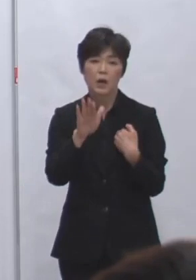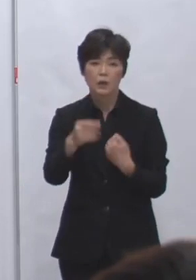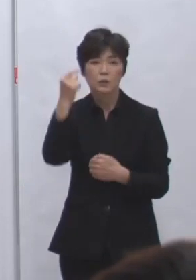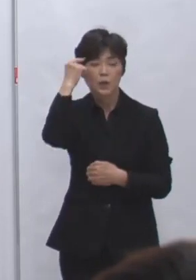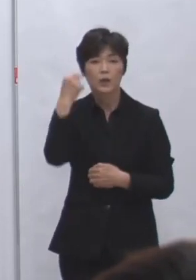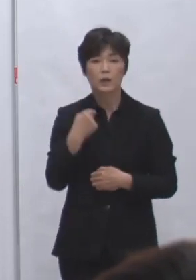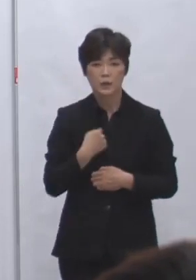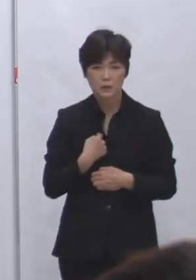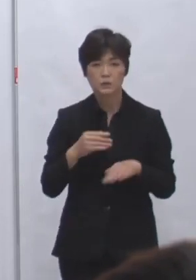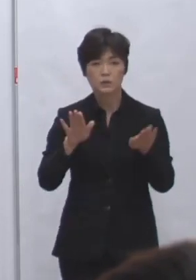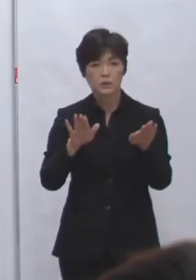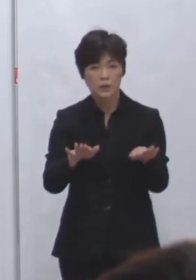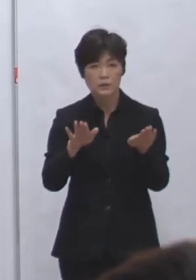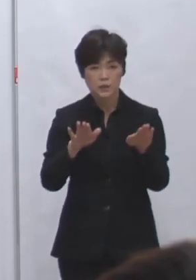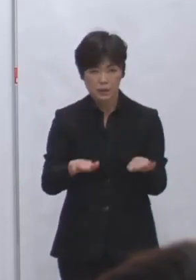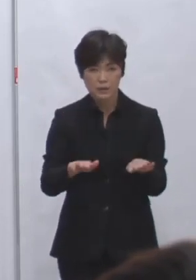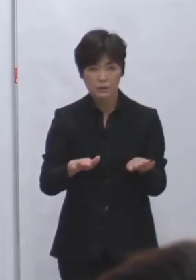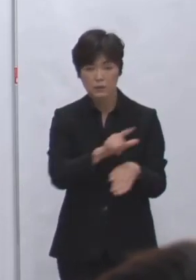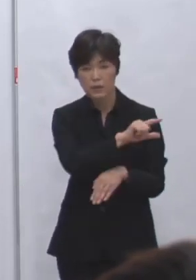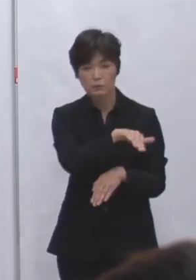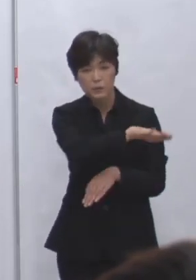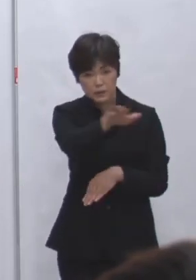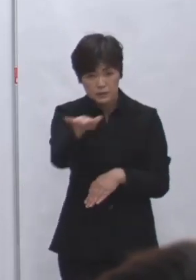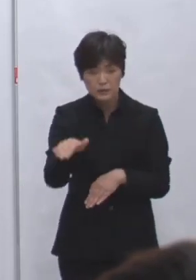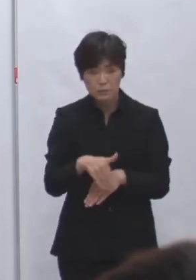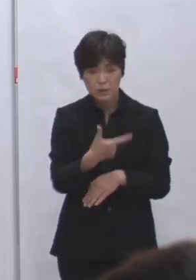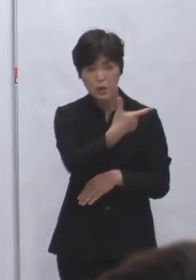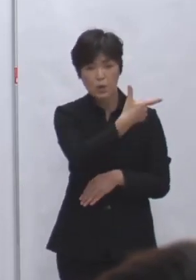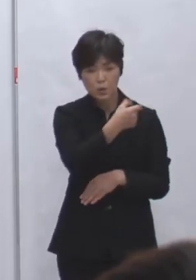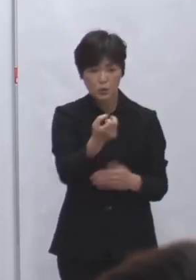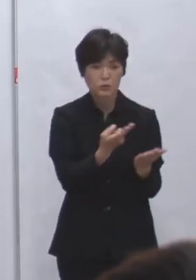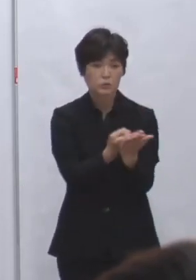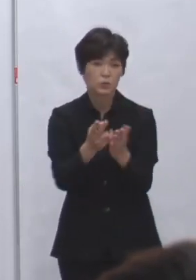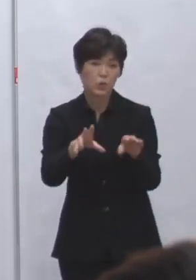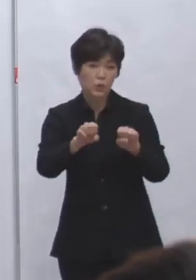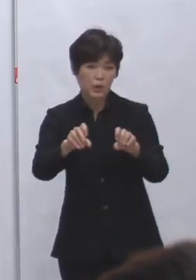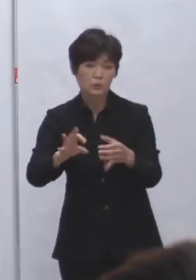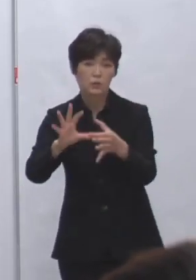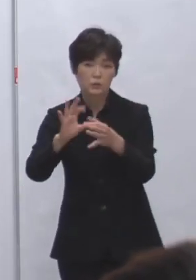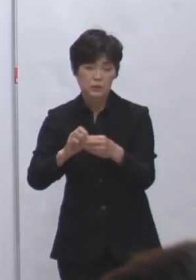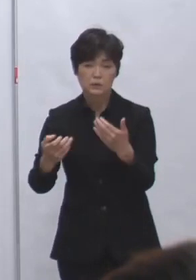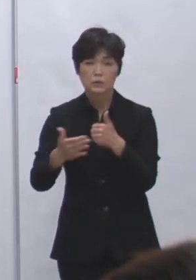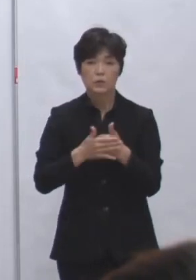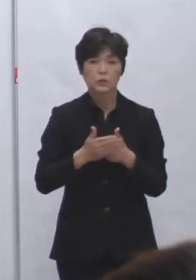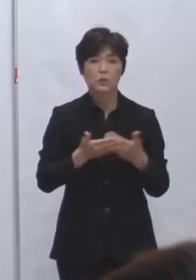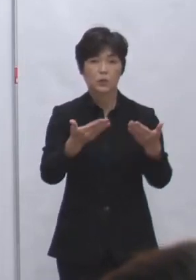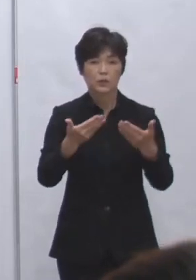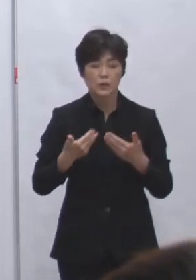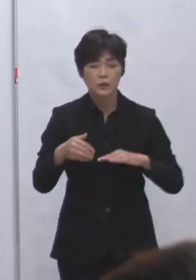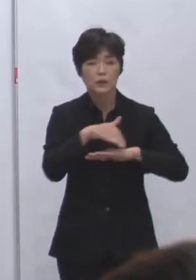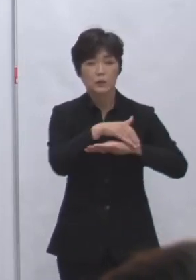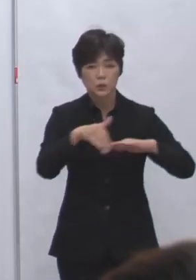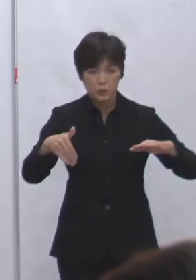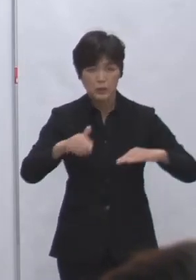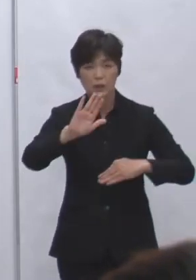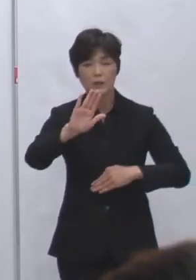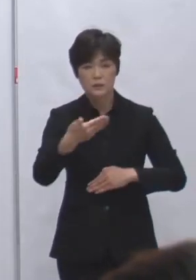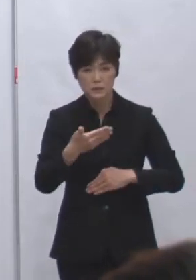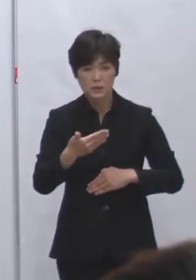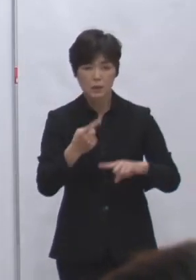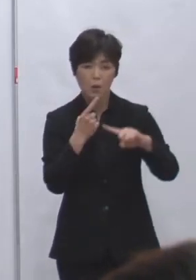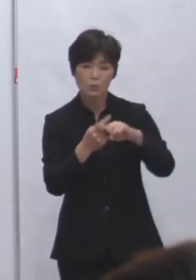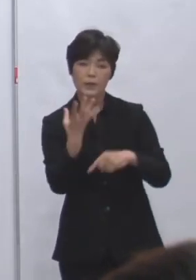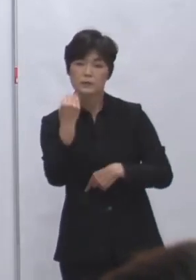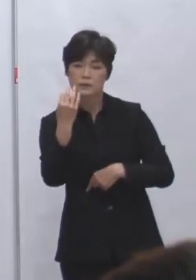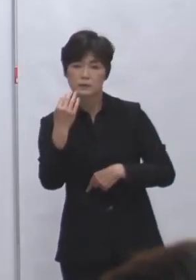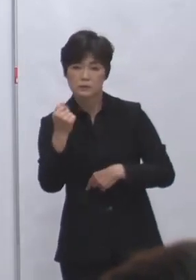して、現時点では病院の皆様から60床の確保についてご協力いただける予定でございますけれども、プラスア